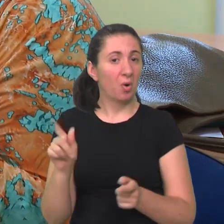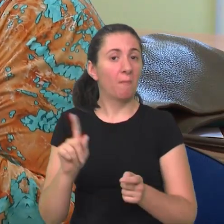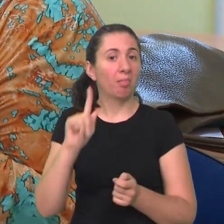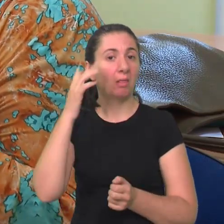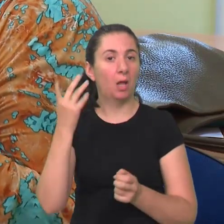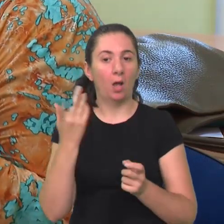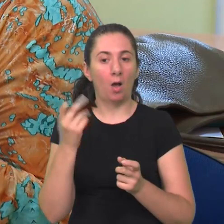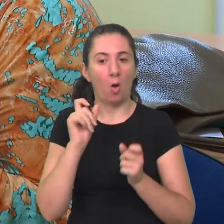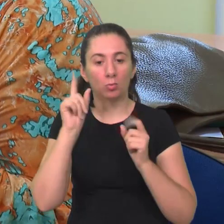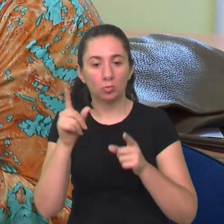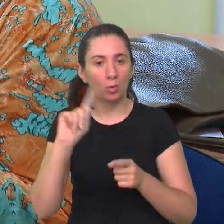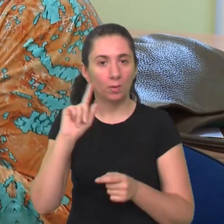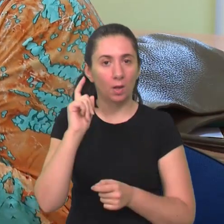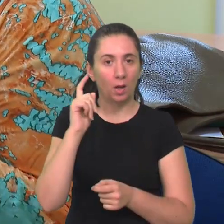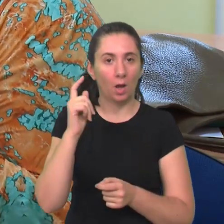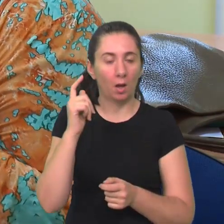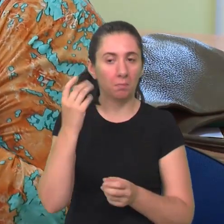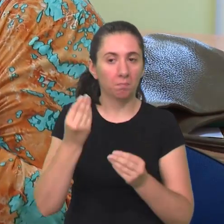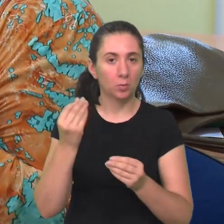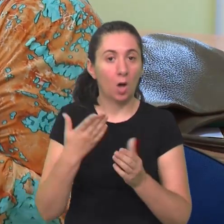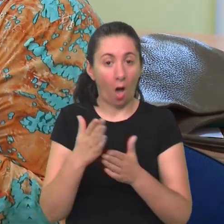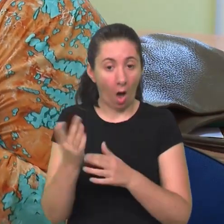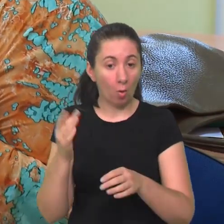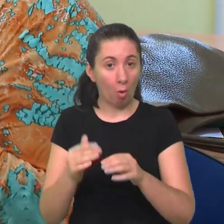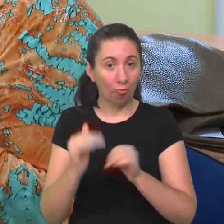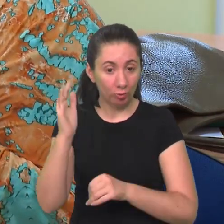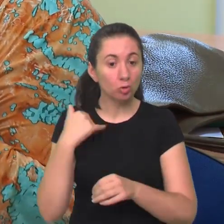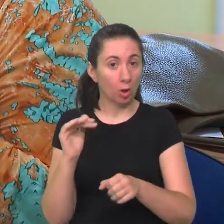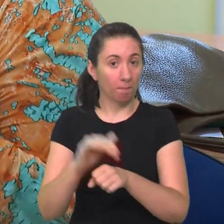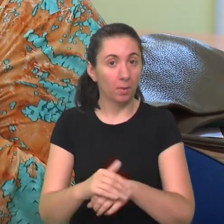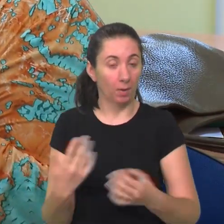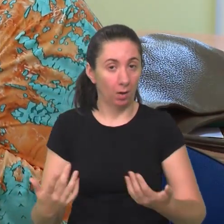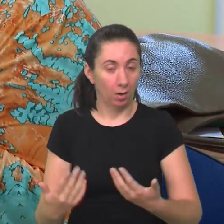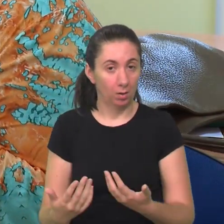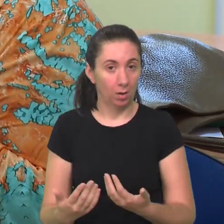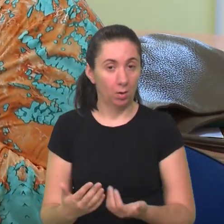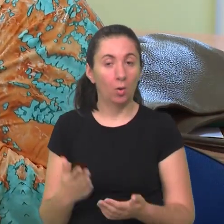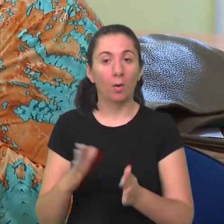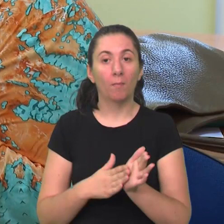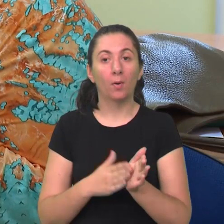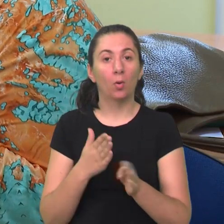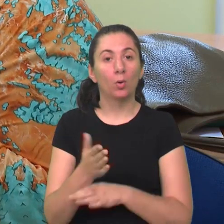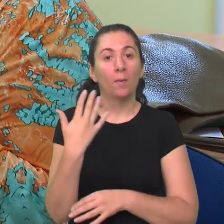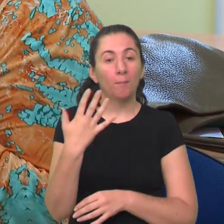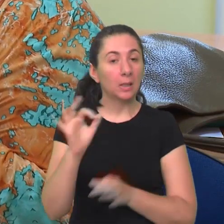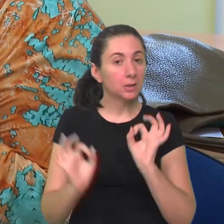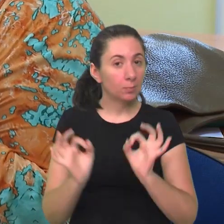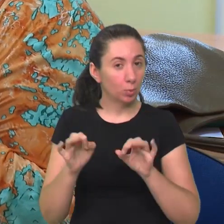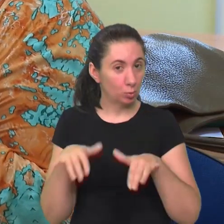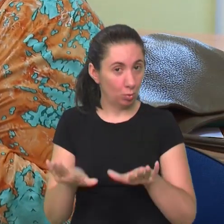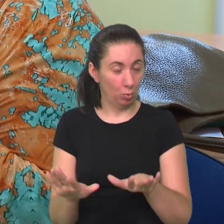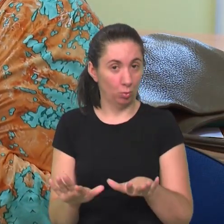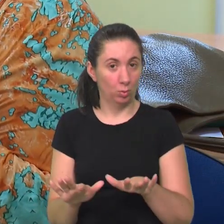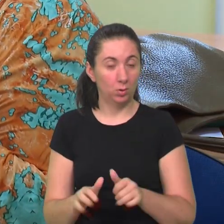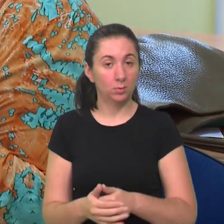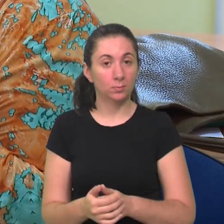zabrinjava. Ali primjećujemo kada je ta količina veća. Kaže da će kod 50% ljudi